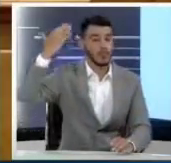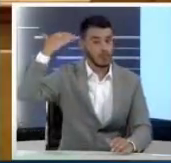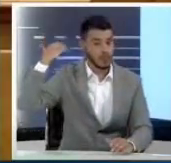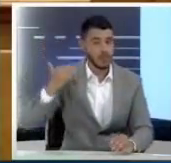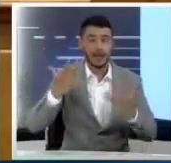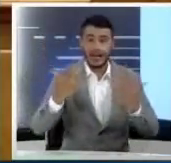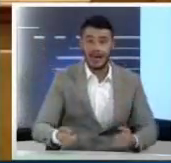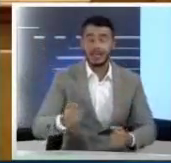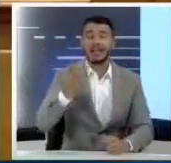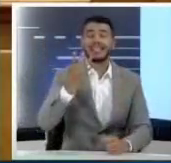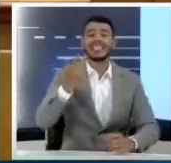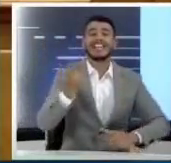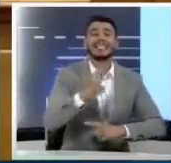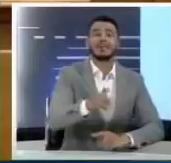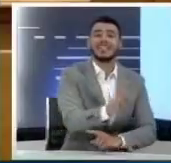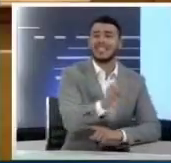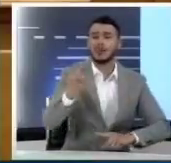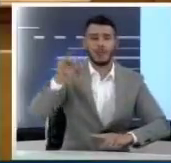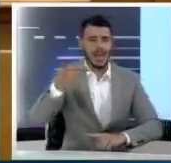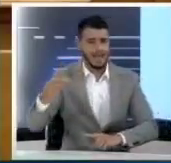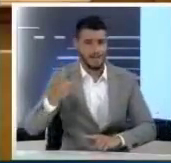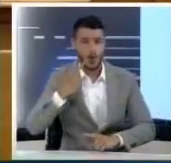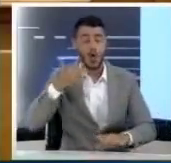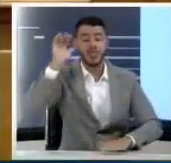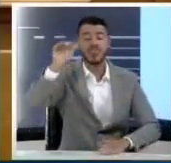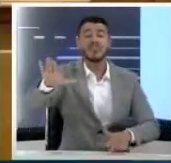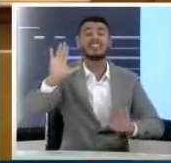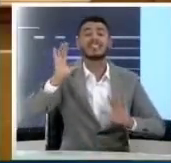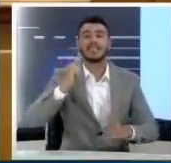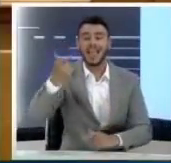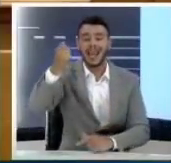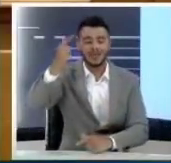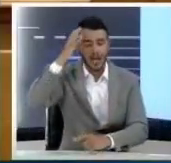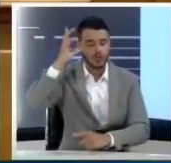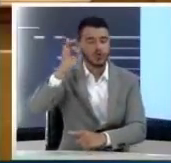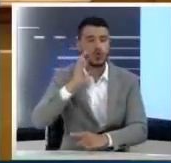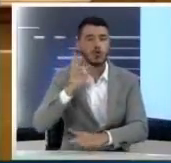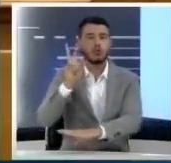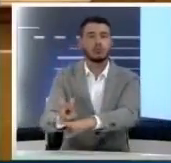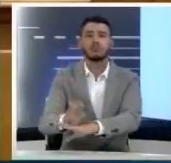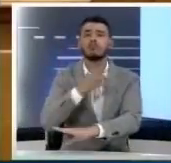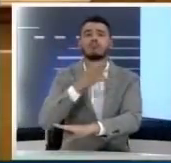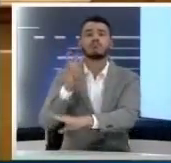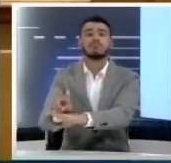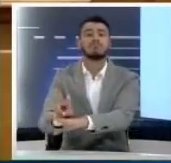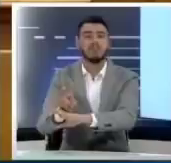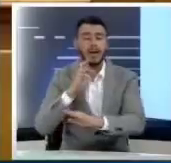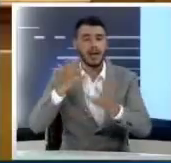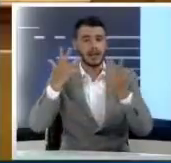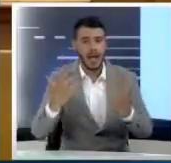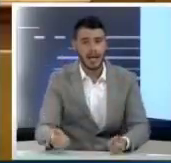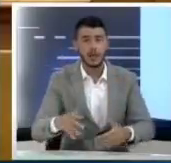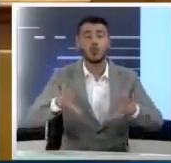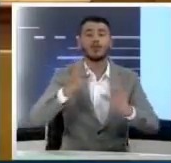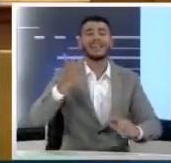δις. Δεν ζητήσατε buffer. Δεν θα μπορούσατε να βγείτε στην αγορά με το μαξιλάρι το